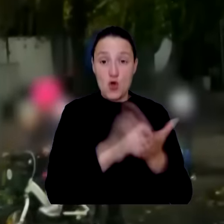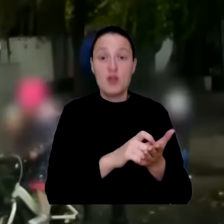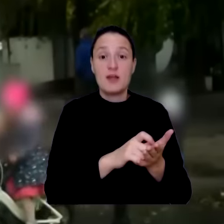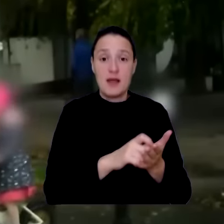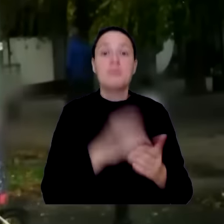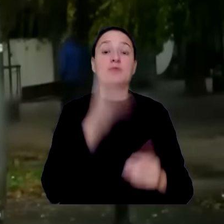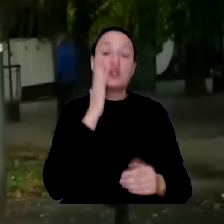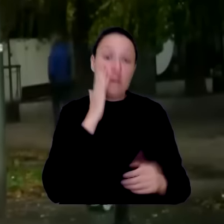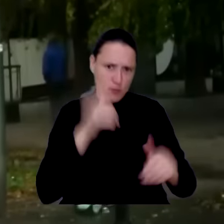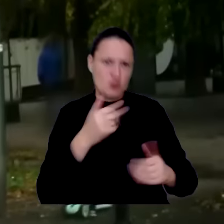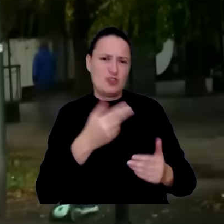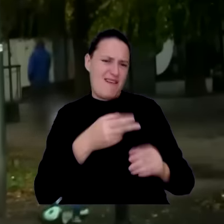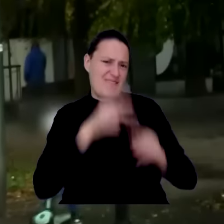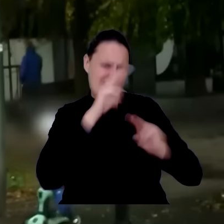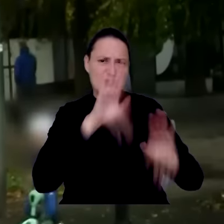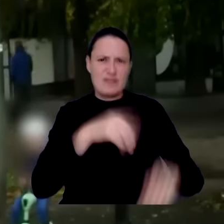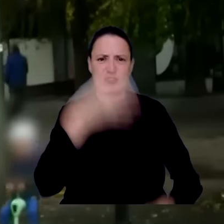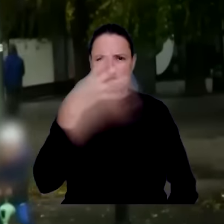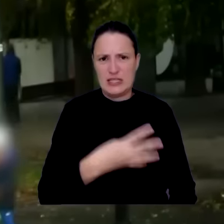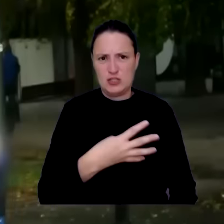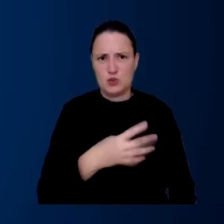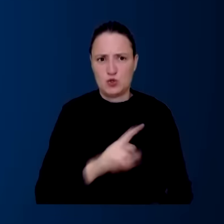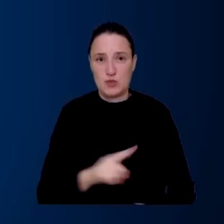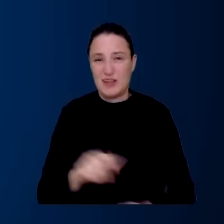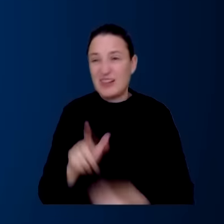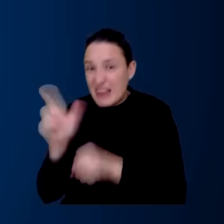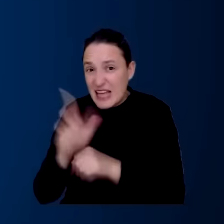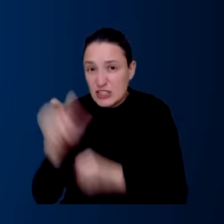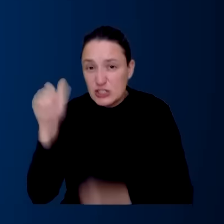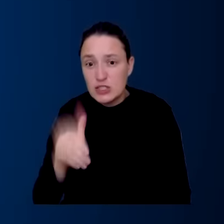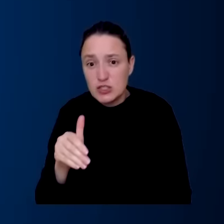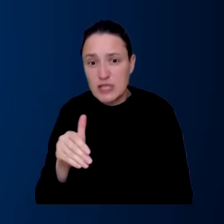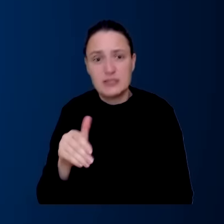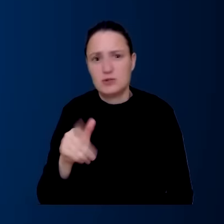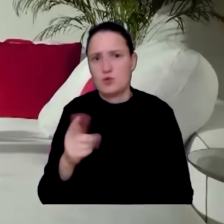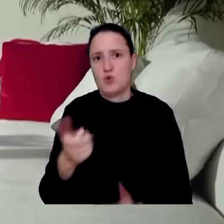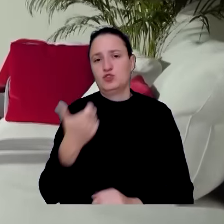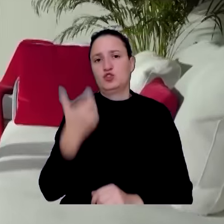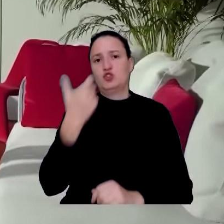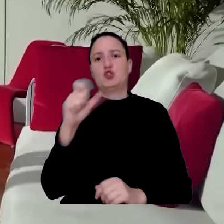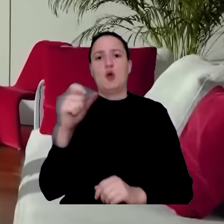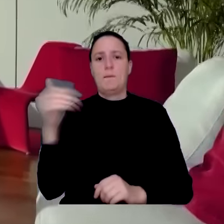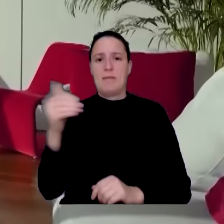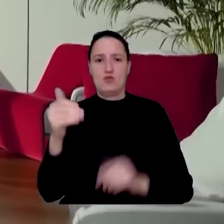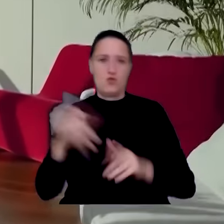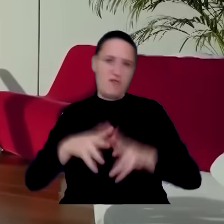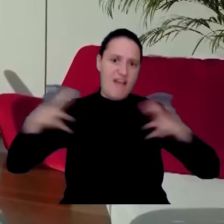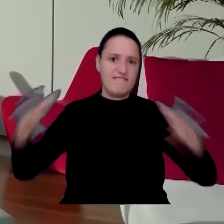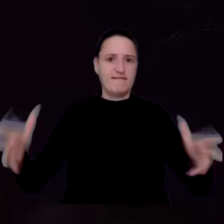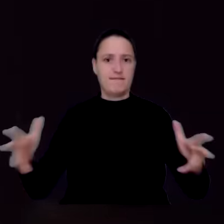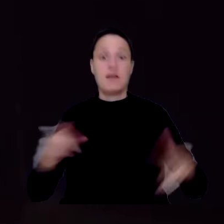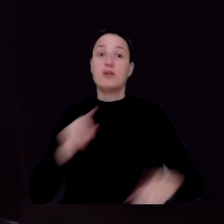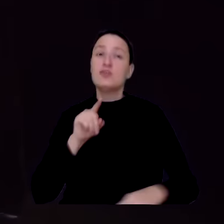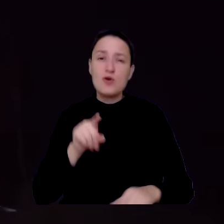można wynająć za 4 tysiące złotych. Za 12 tysięcy są ponad 100-metrowe apartamentowce. Para poselska za tę cenę